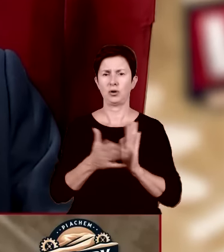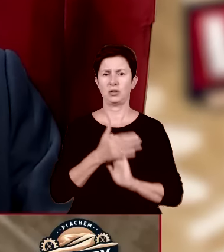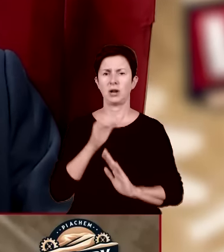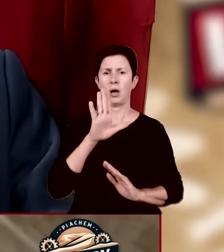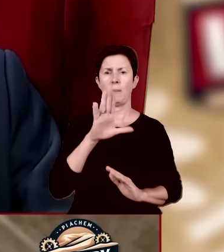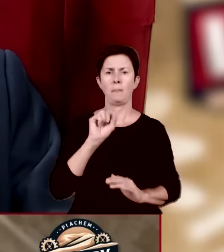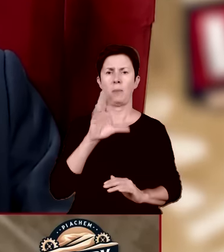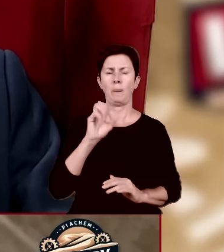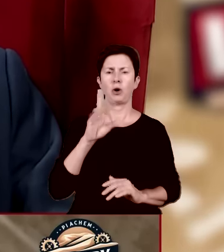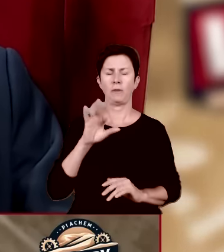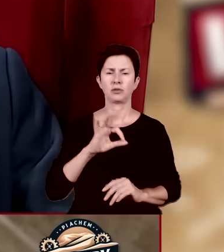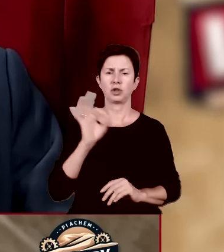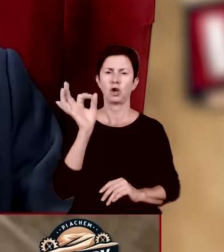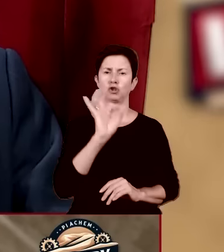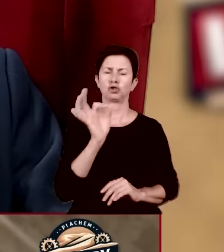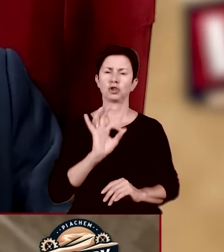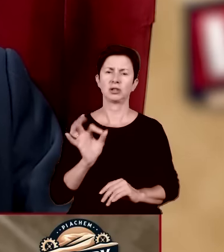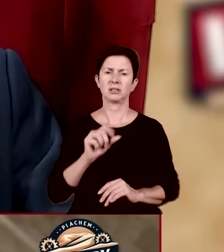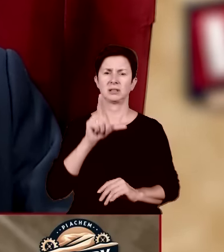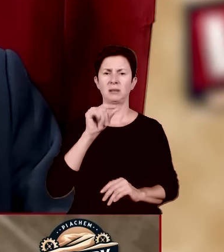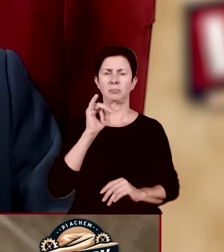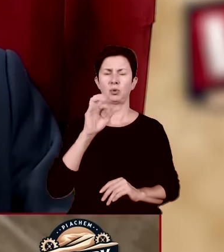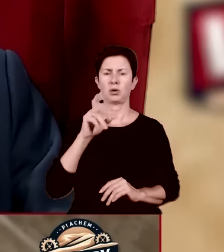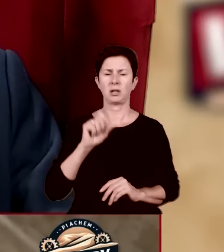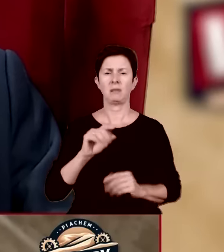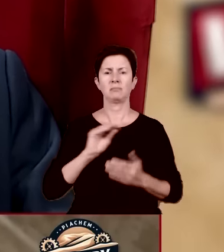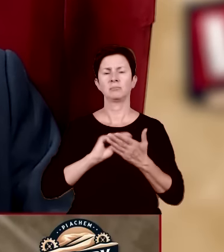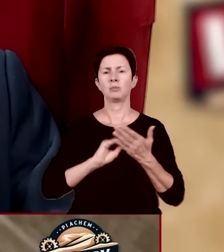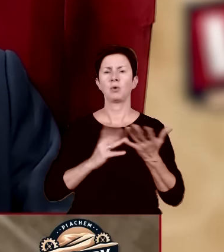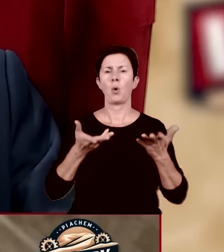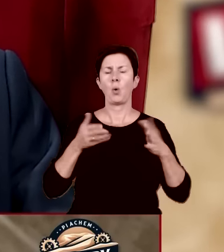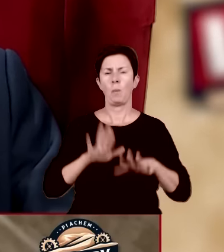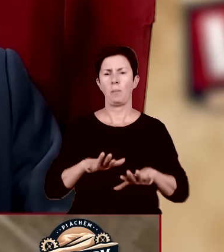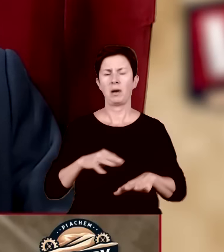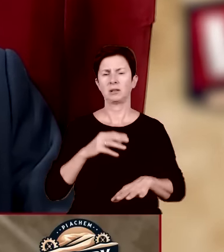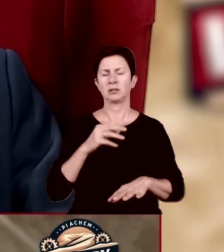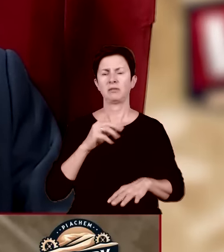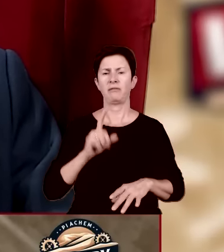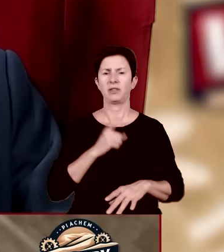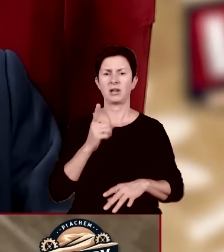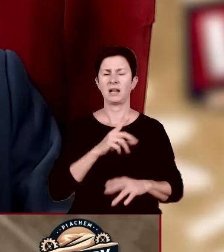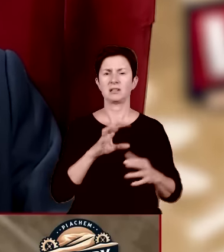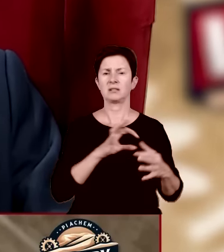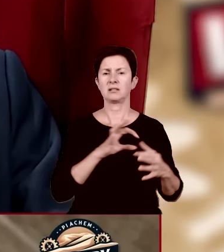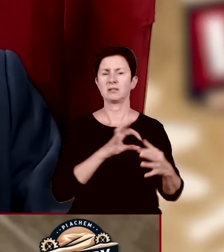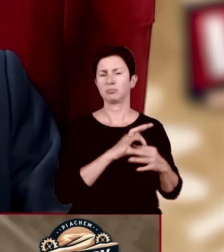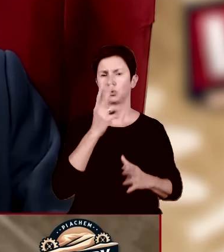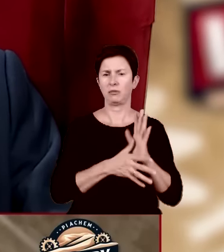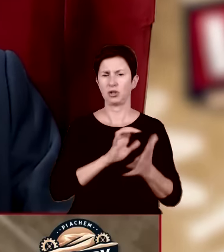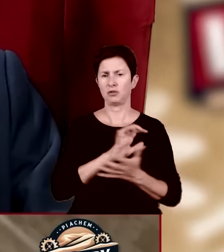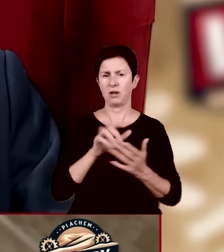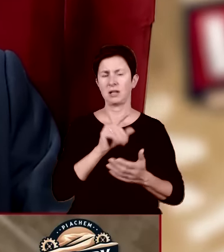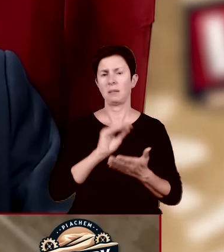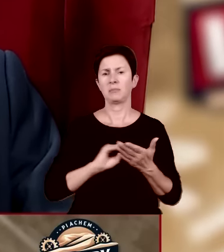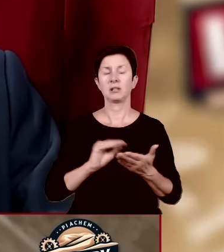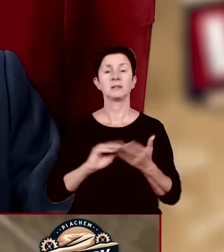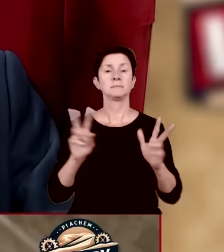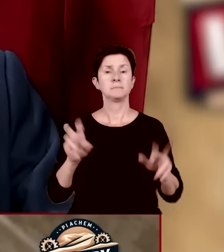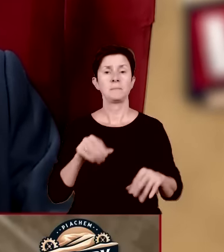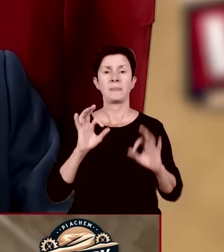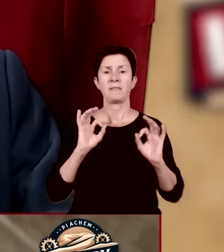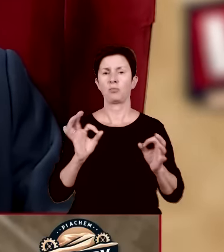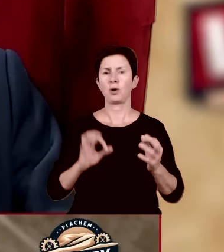piórkiem, genialny opis upadku Francji z czasów II wojny światowej, i on tam pisze coś takiego: współczesna Europa zachowuje